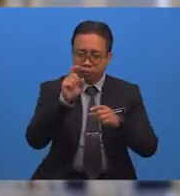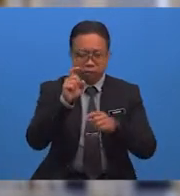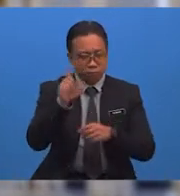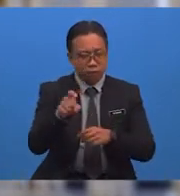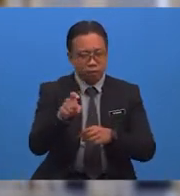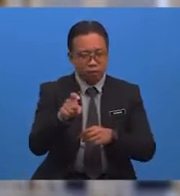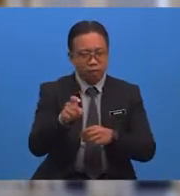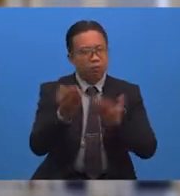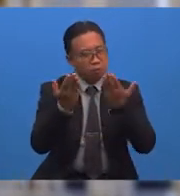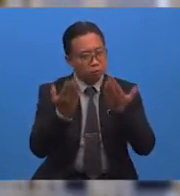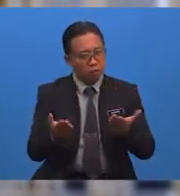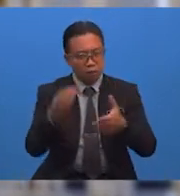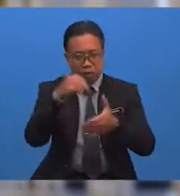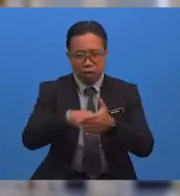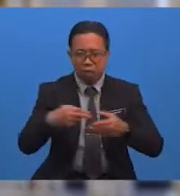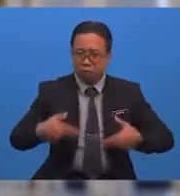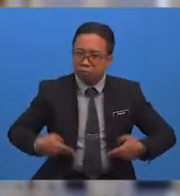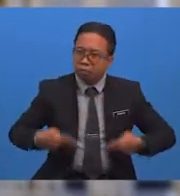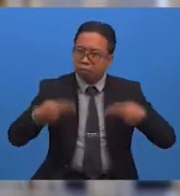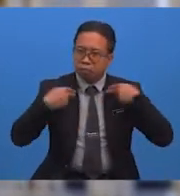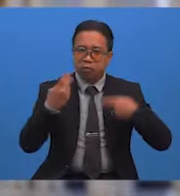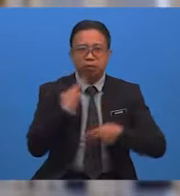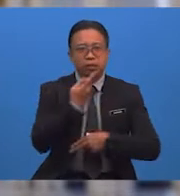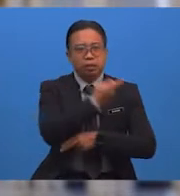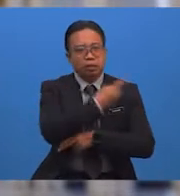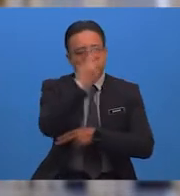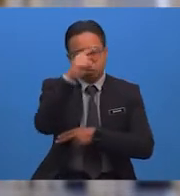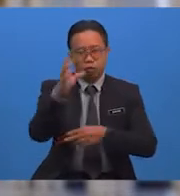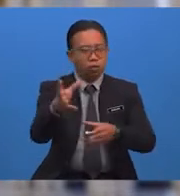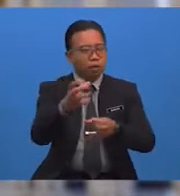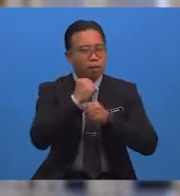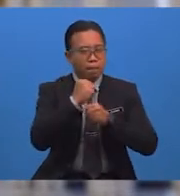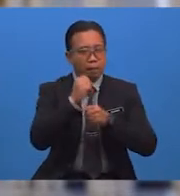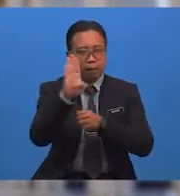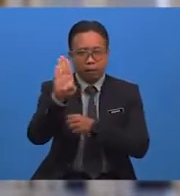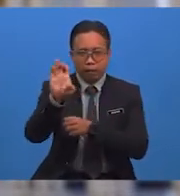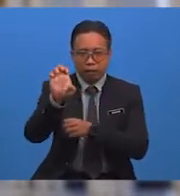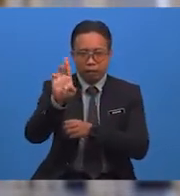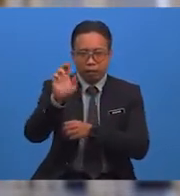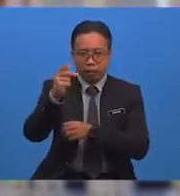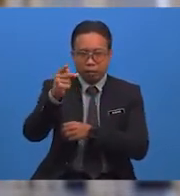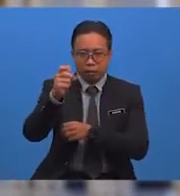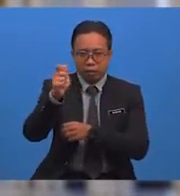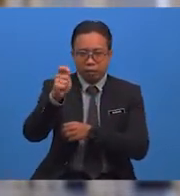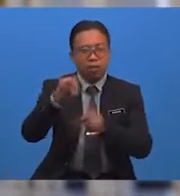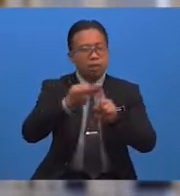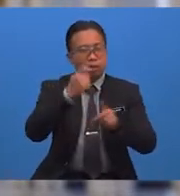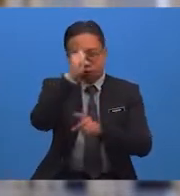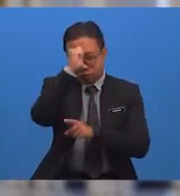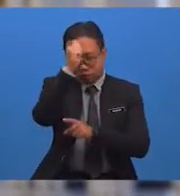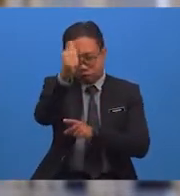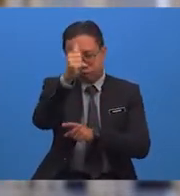perlulah dititikberatkan dalam kehidupan sehari-hari untuk kita mendapat keberkatan daripada Allah Subhanahu Wa